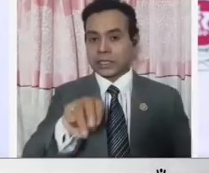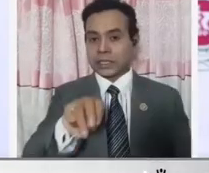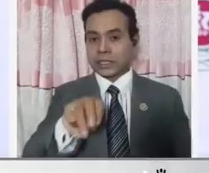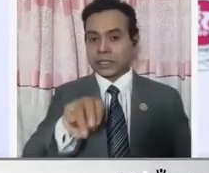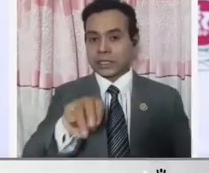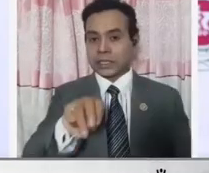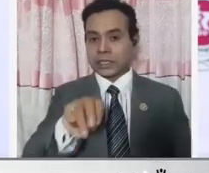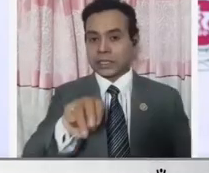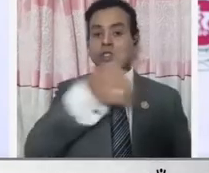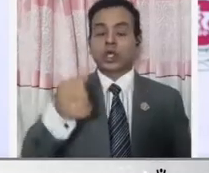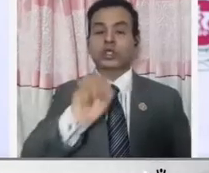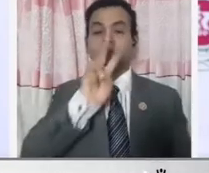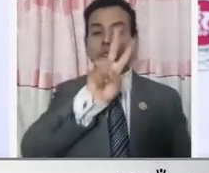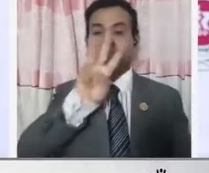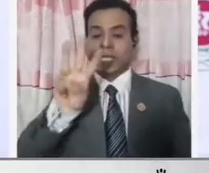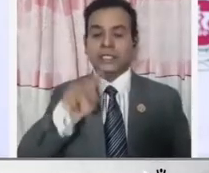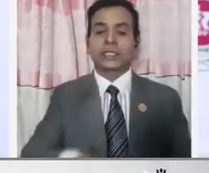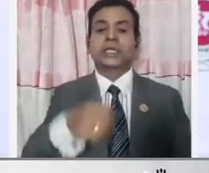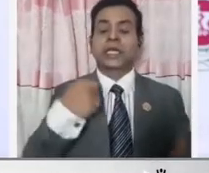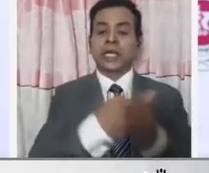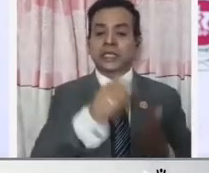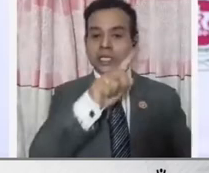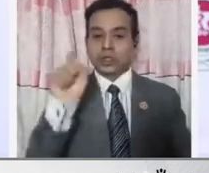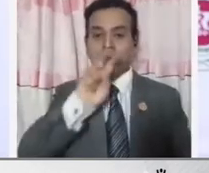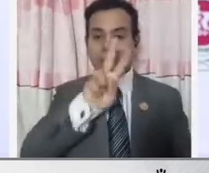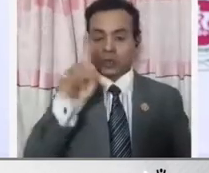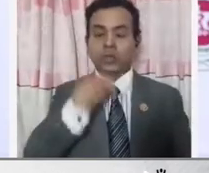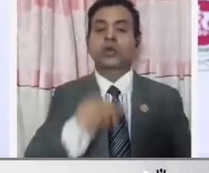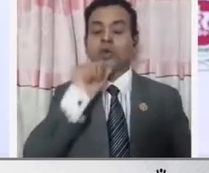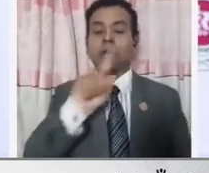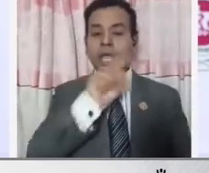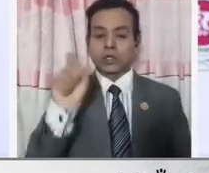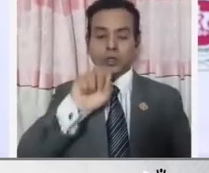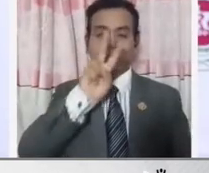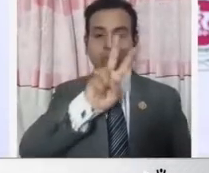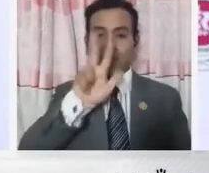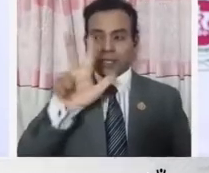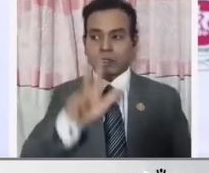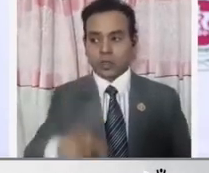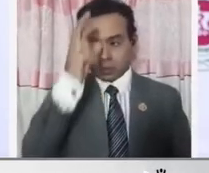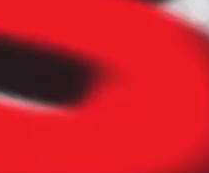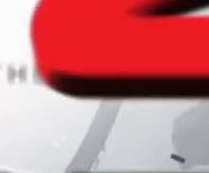যারা ২৪ ঘন্টায় মৃত্যুবরণ করেছেন তাদের মধ্যে হাসপাতালে মৃত্যুবরণ করেছেন ৩৪ জন, বাড়িতে ৫ জন।